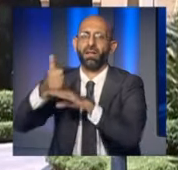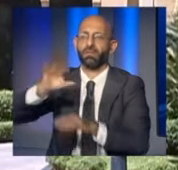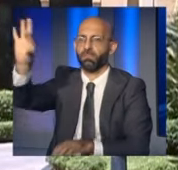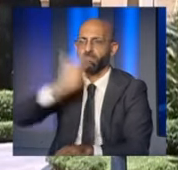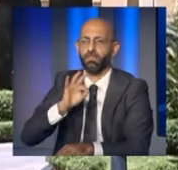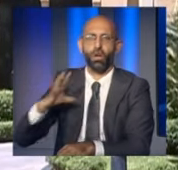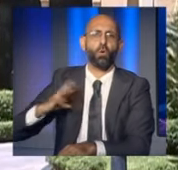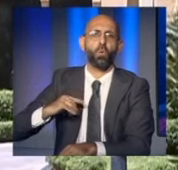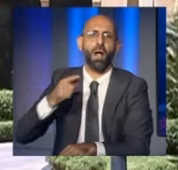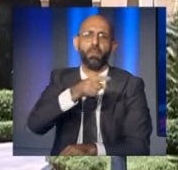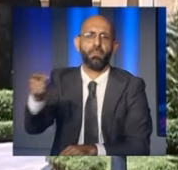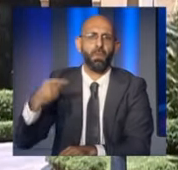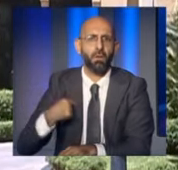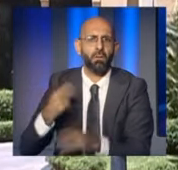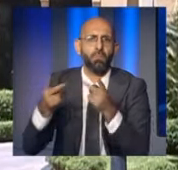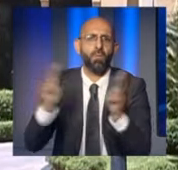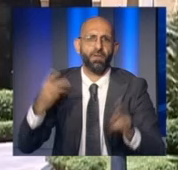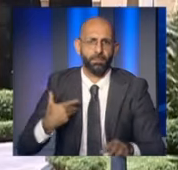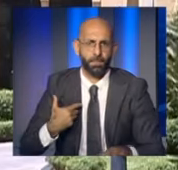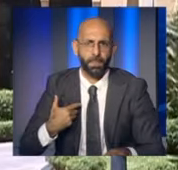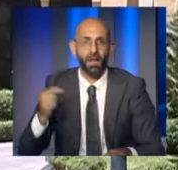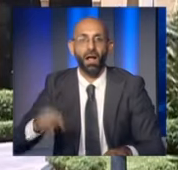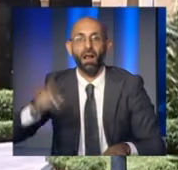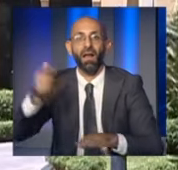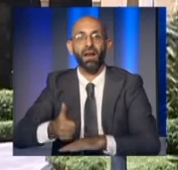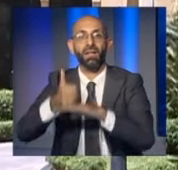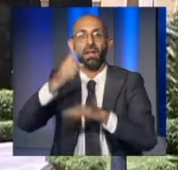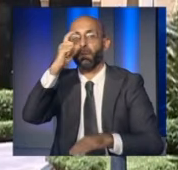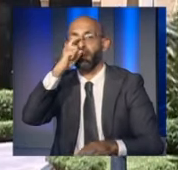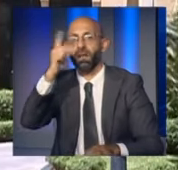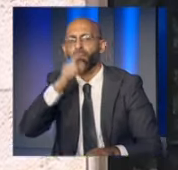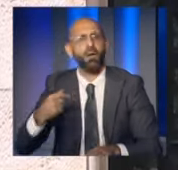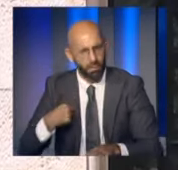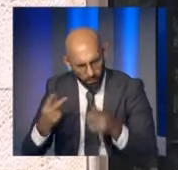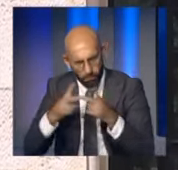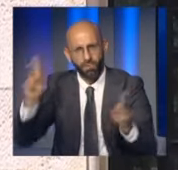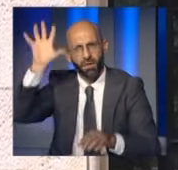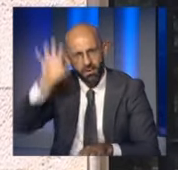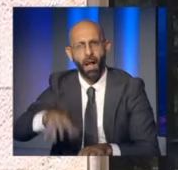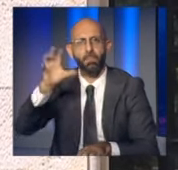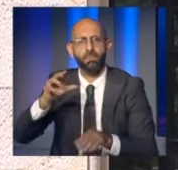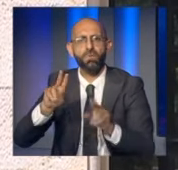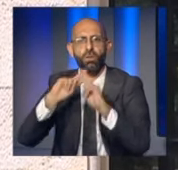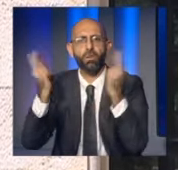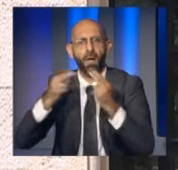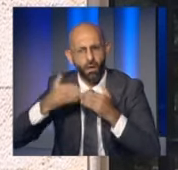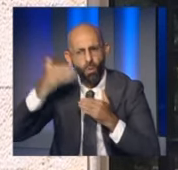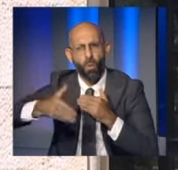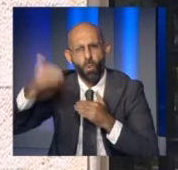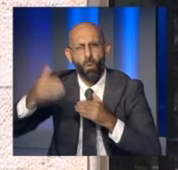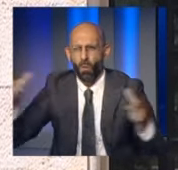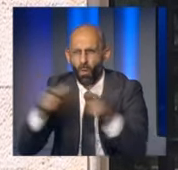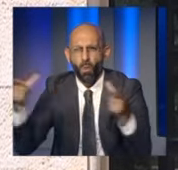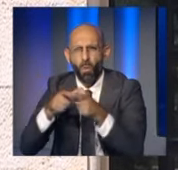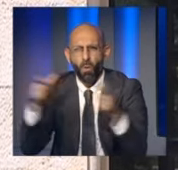وهكذا دواليك إلى أن يتمكن النواب من انتخابه. في حديث للشرق الأوسط شدد الرئيس بري على أنه يؤيد عقد